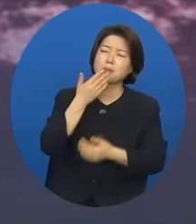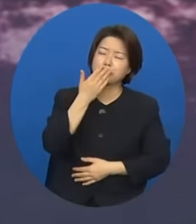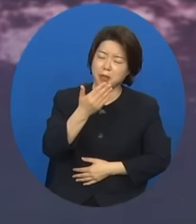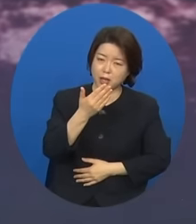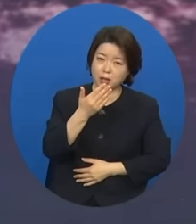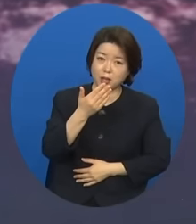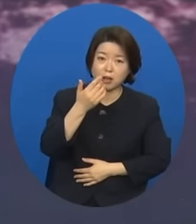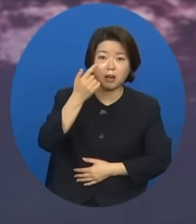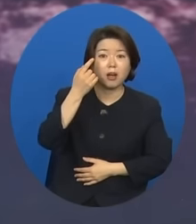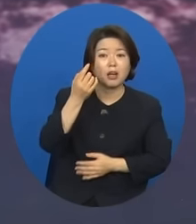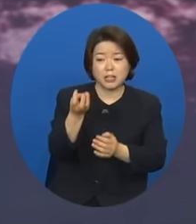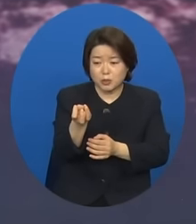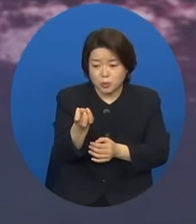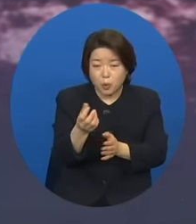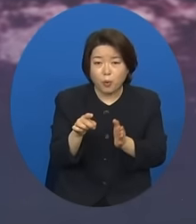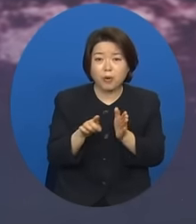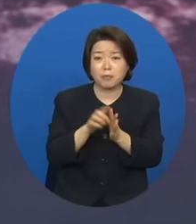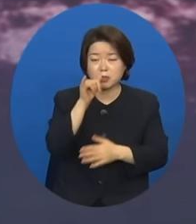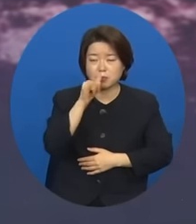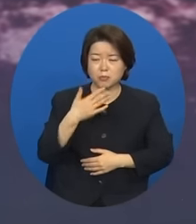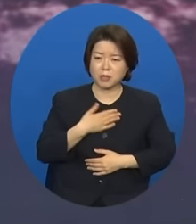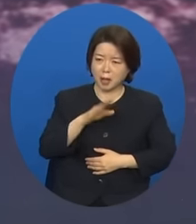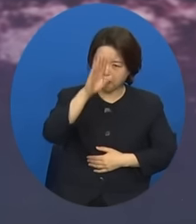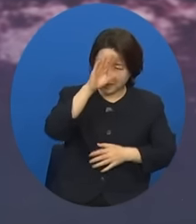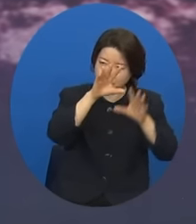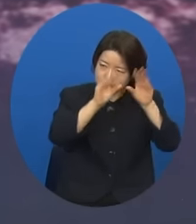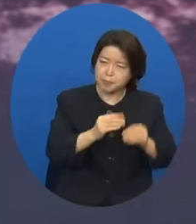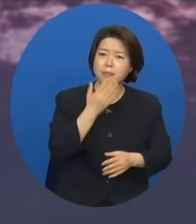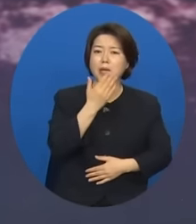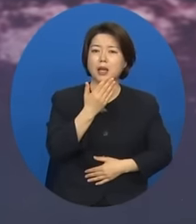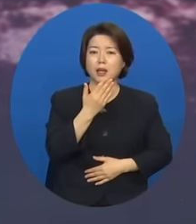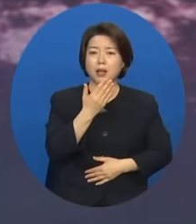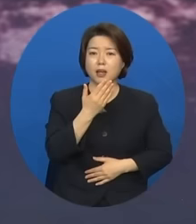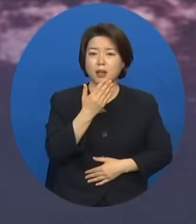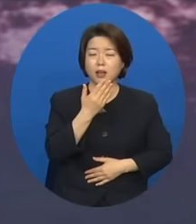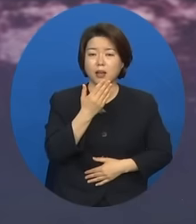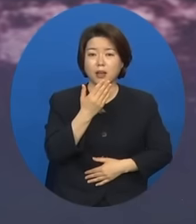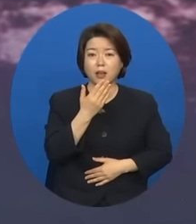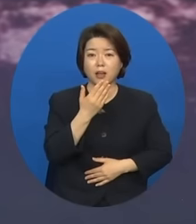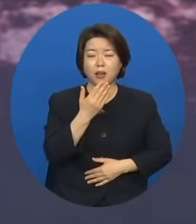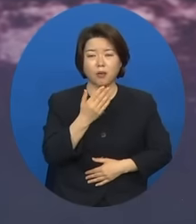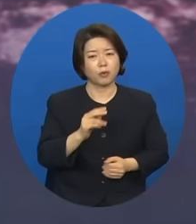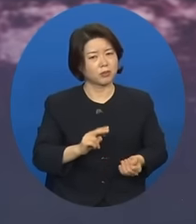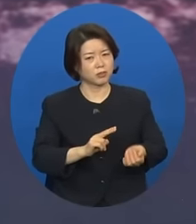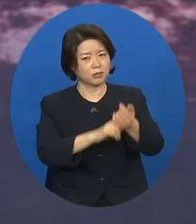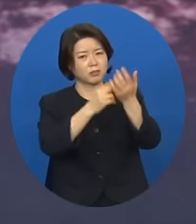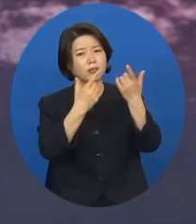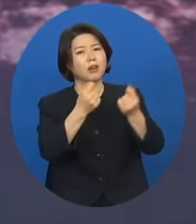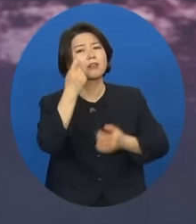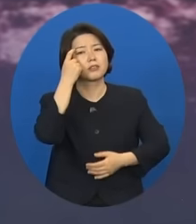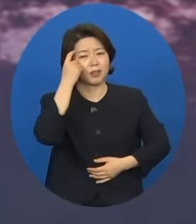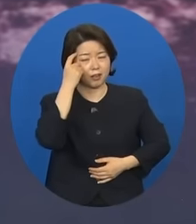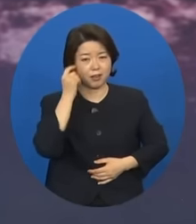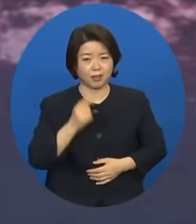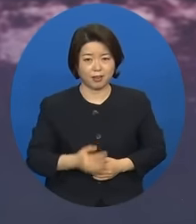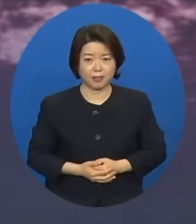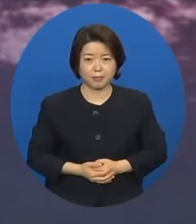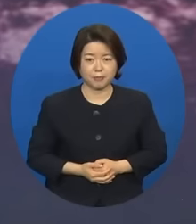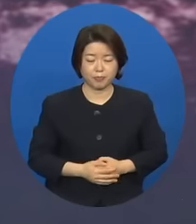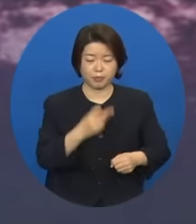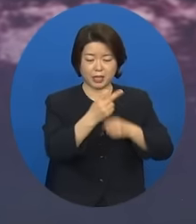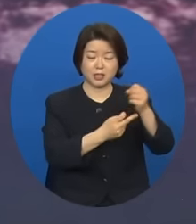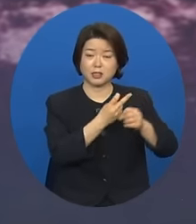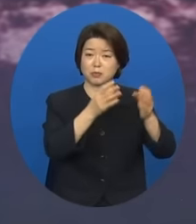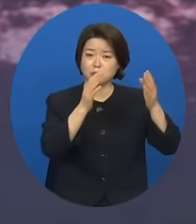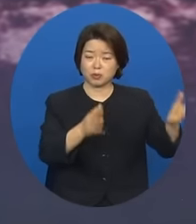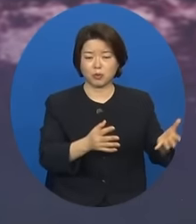거야 고침을 받을 거야 여러분 기적 아닙니까 이거 12년간